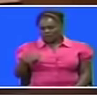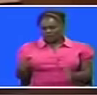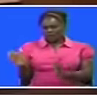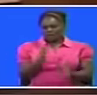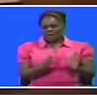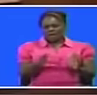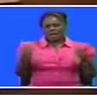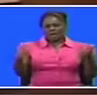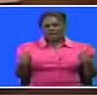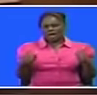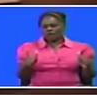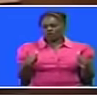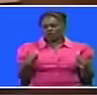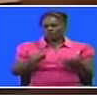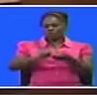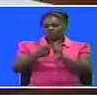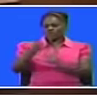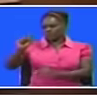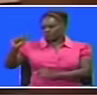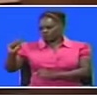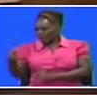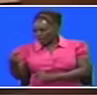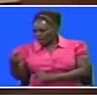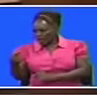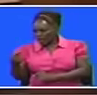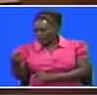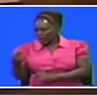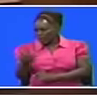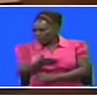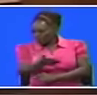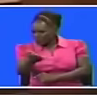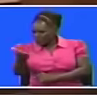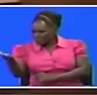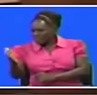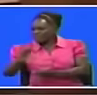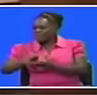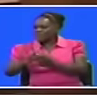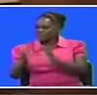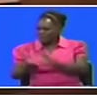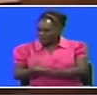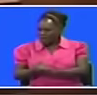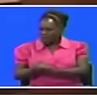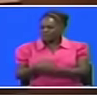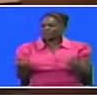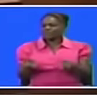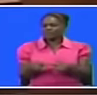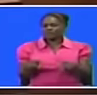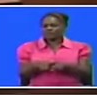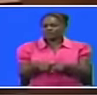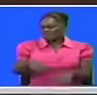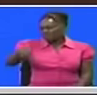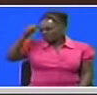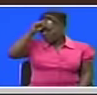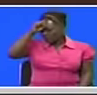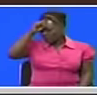prepared to change a comma from the National Assembly. You are just becoming a conveyor belt. Bully